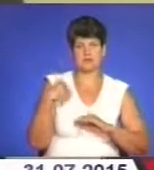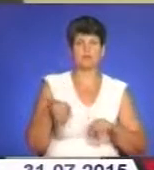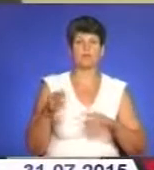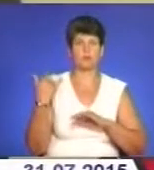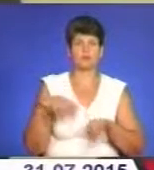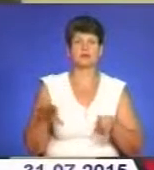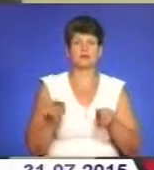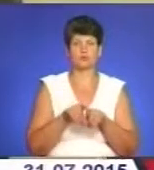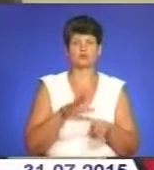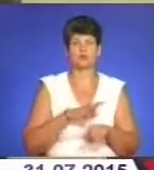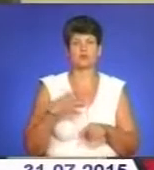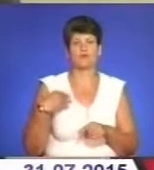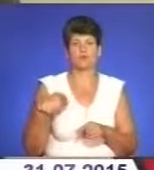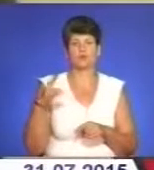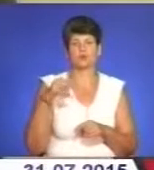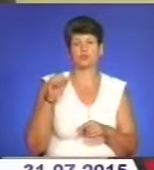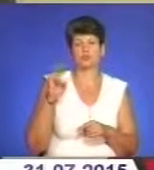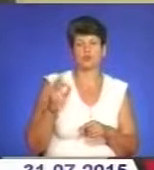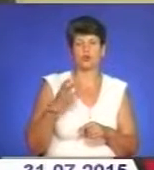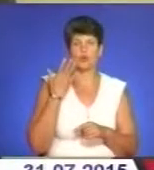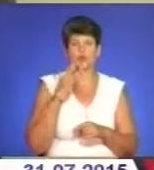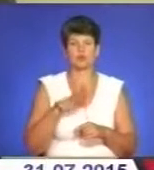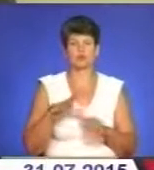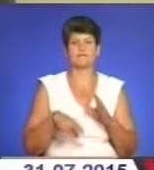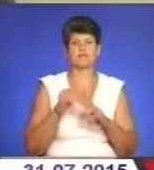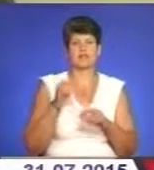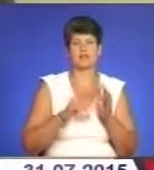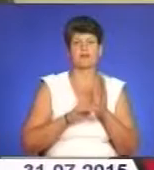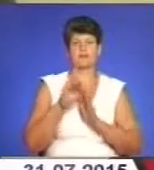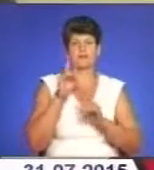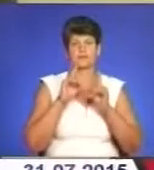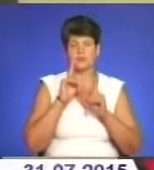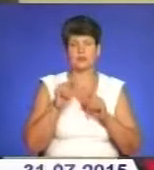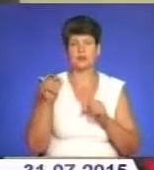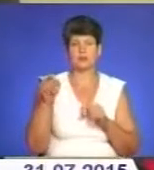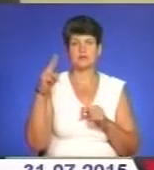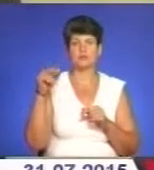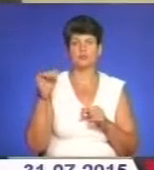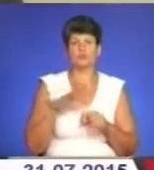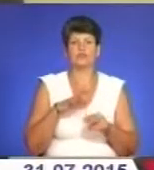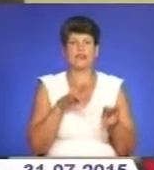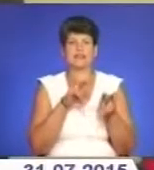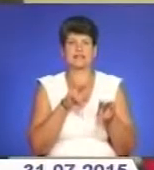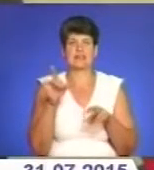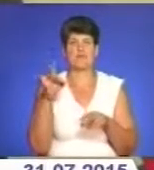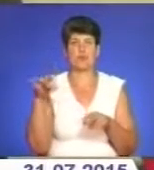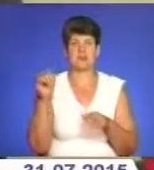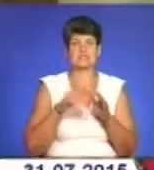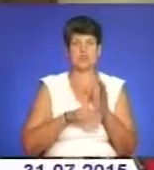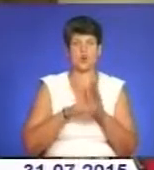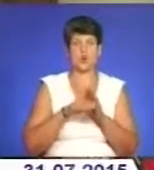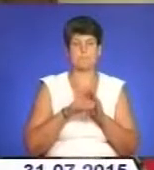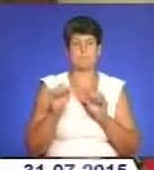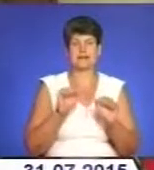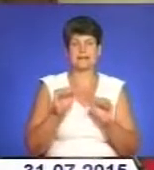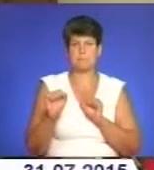były i u Lwowie, i w Dubni, kiedy w nas były wybory do parlamentu. I właśnie pan był naglądaczem od Europejskiego Parlamentu.